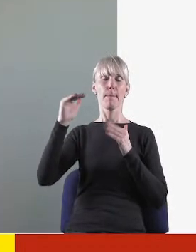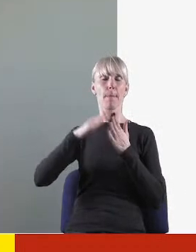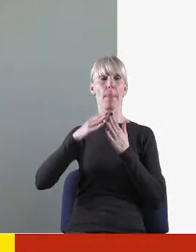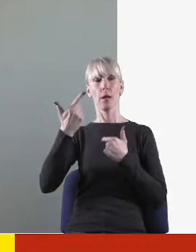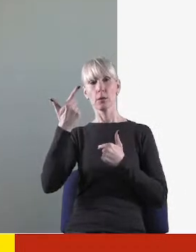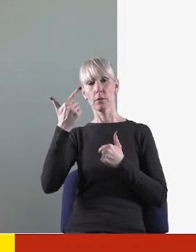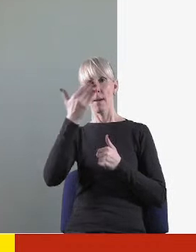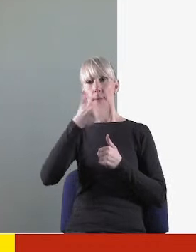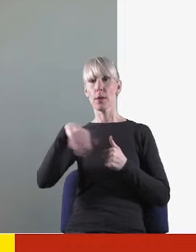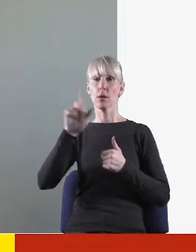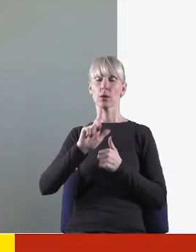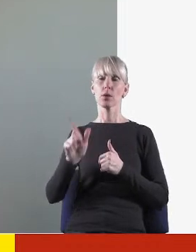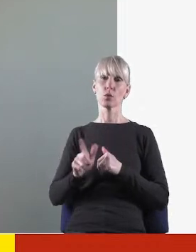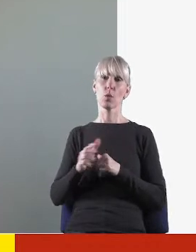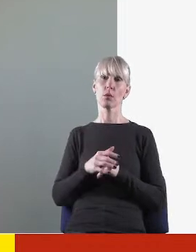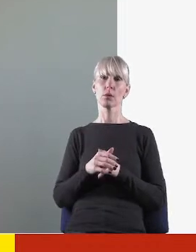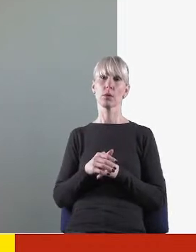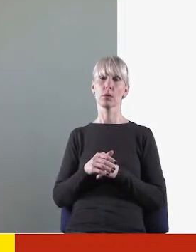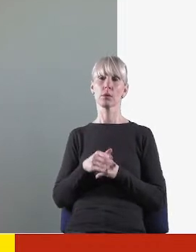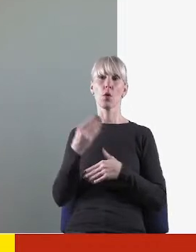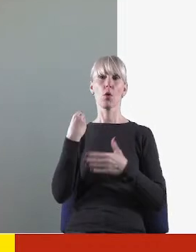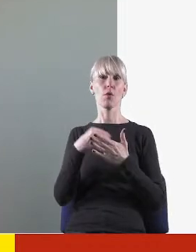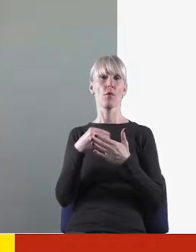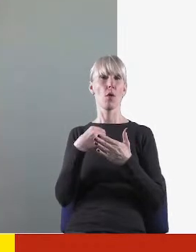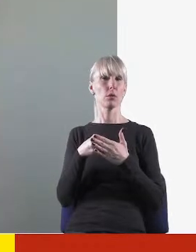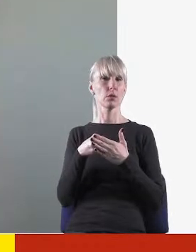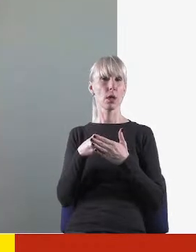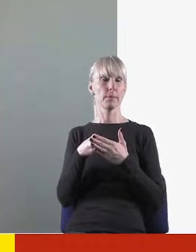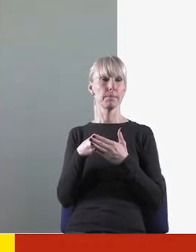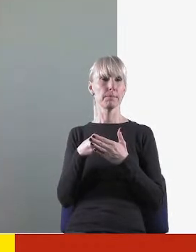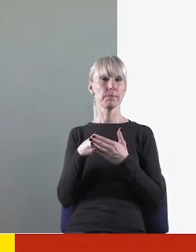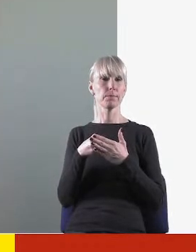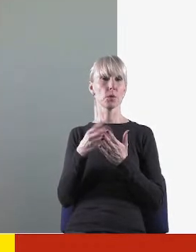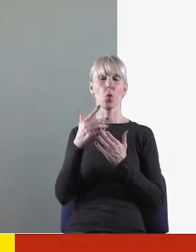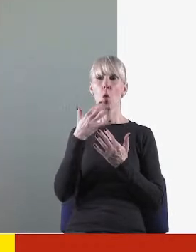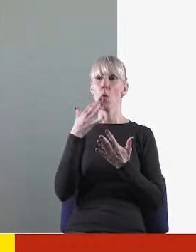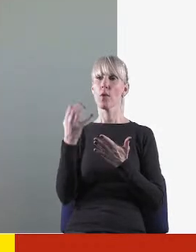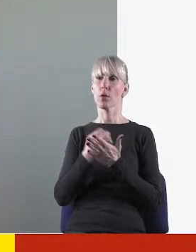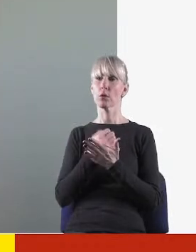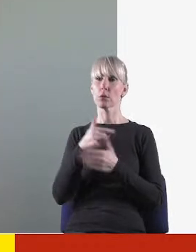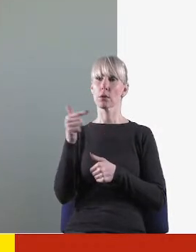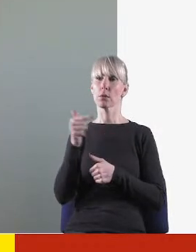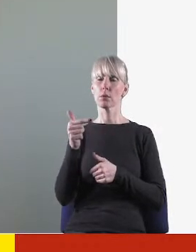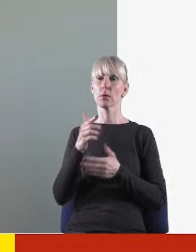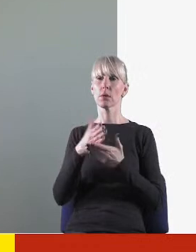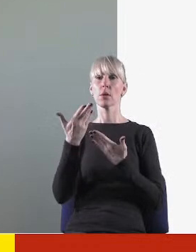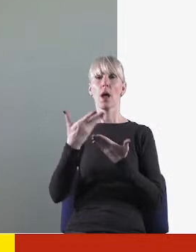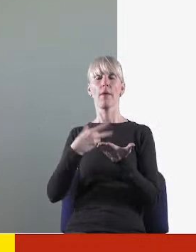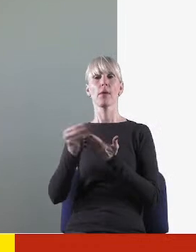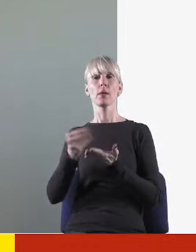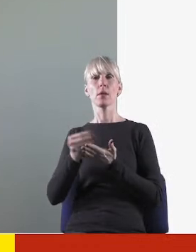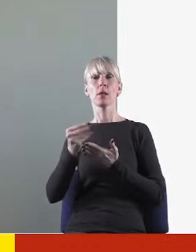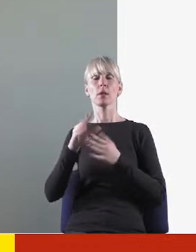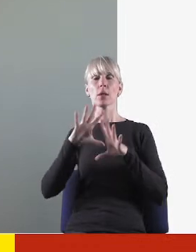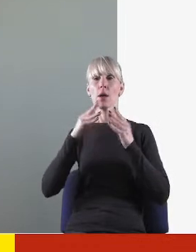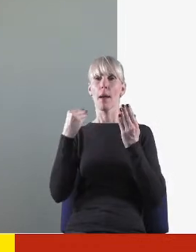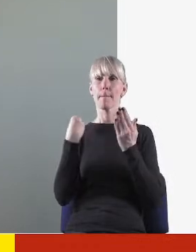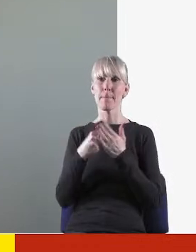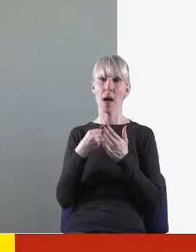milionów złotych. Jest to kwota, którą należy wykorzystać na wydatki majątkowe, przede wszystkim